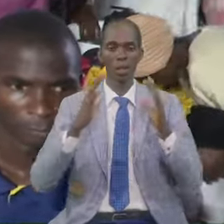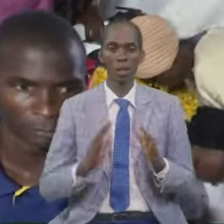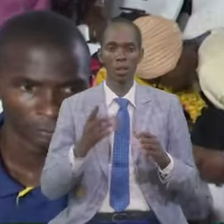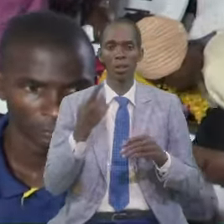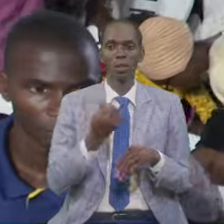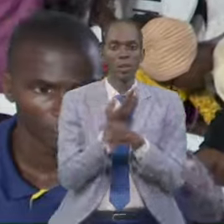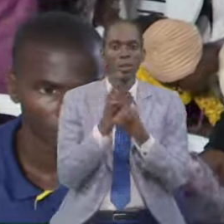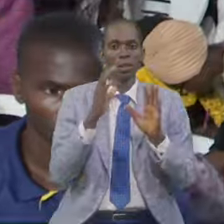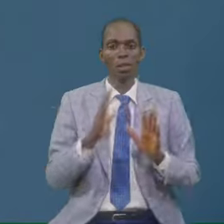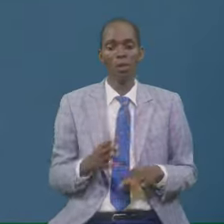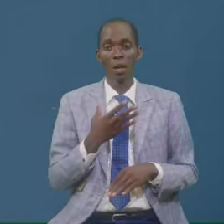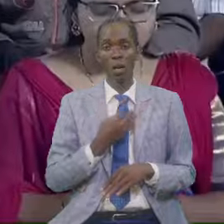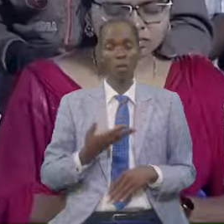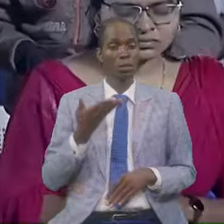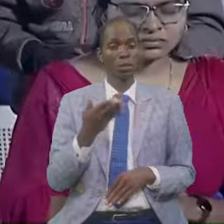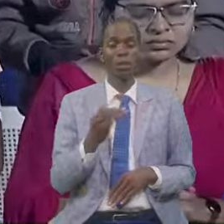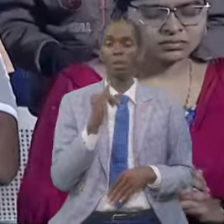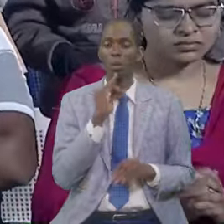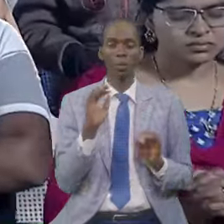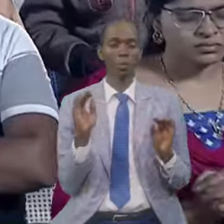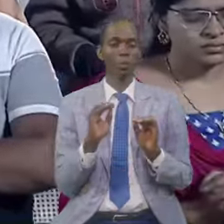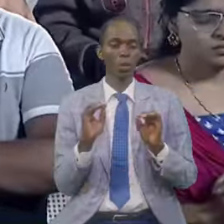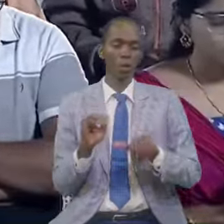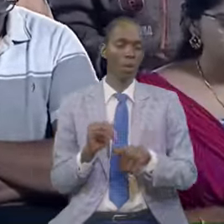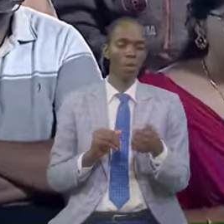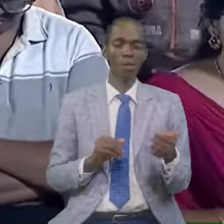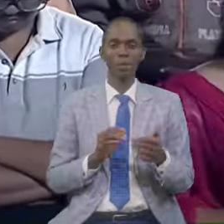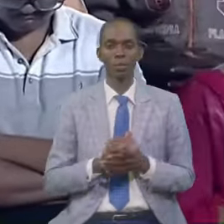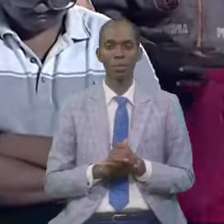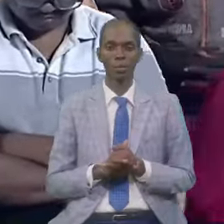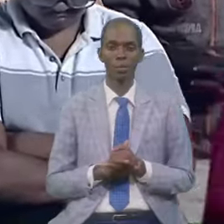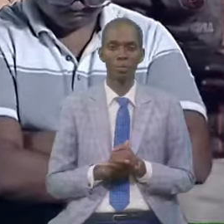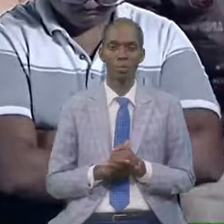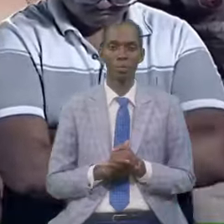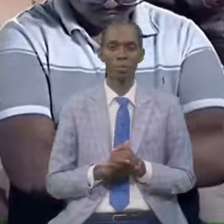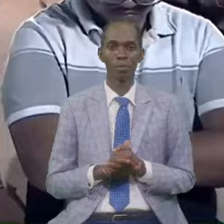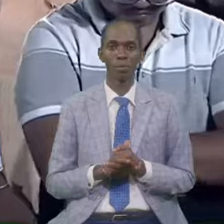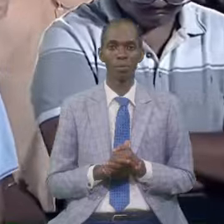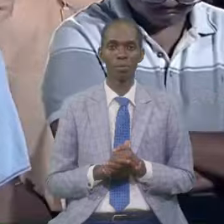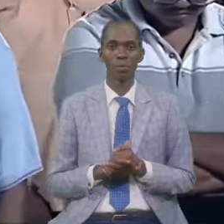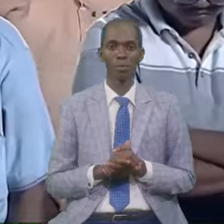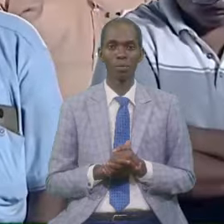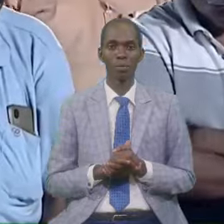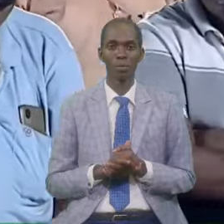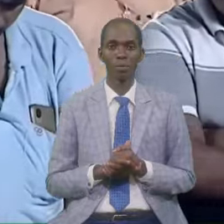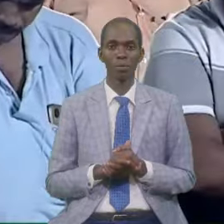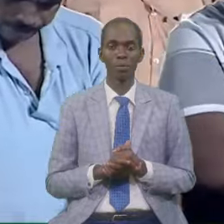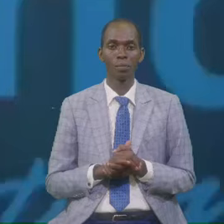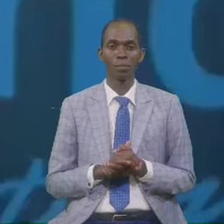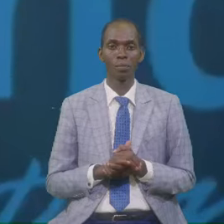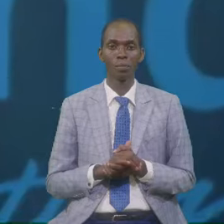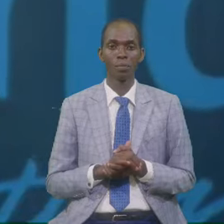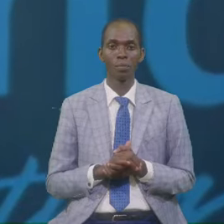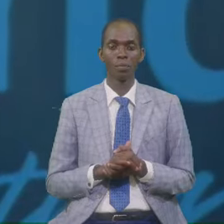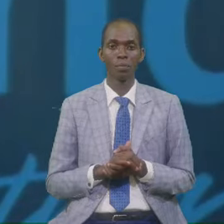is none else. నేను నిన్ను స్వస్థపరచు వాడను, విడుదల ఇచ్చు వాడను, మరెవ్వరూ లేరు. Jesus Christ